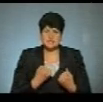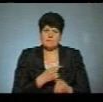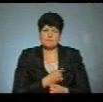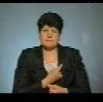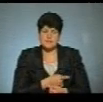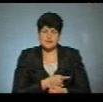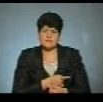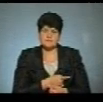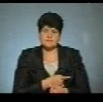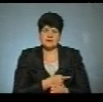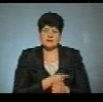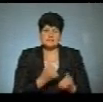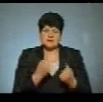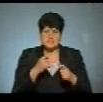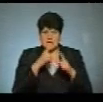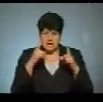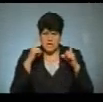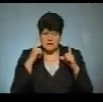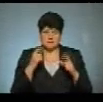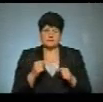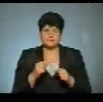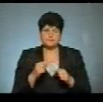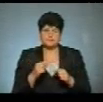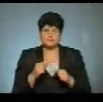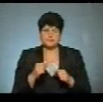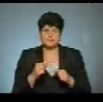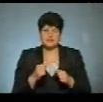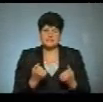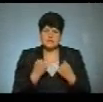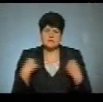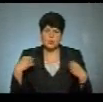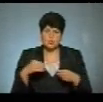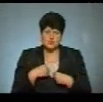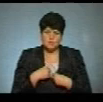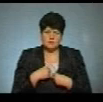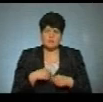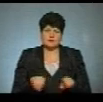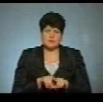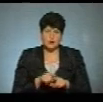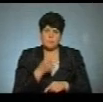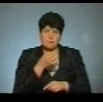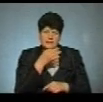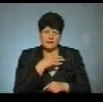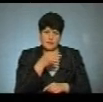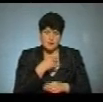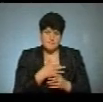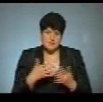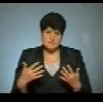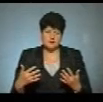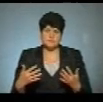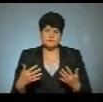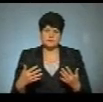медиків, захисні екрани, маски медичні, захисні костюми, також медикаменти,